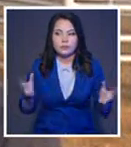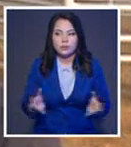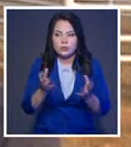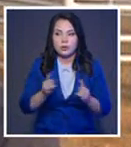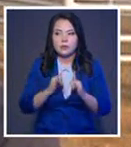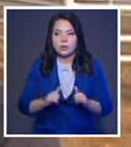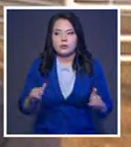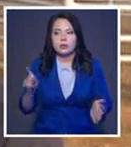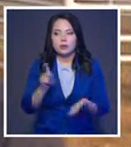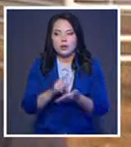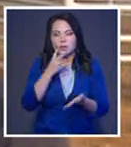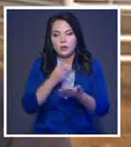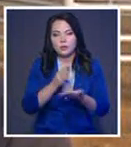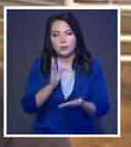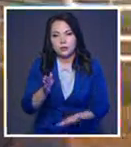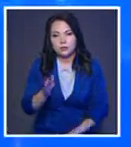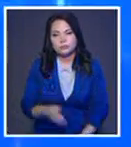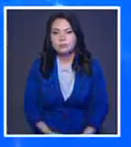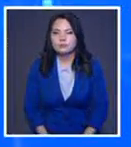шаралары бойынша алаңдаудың реті жоқ.